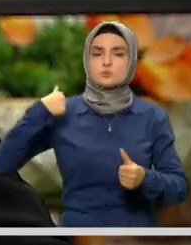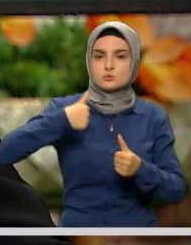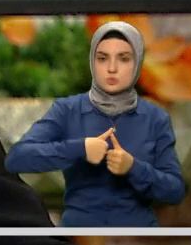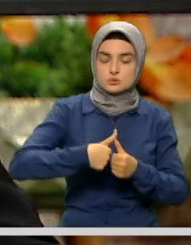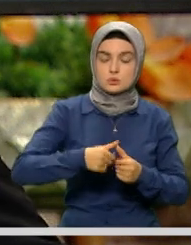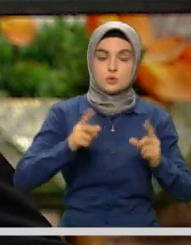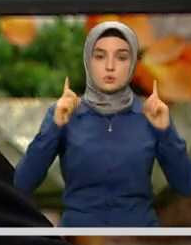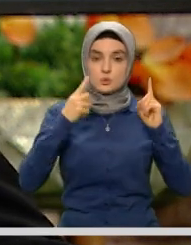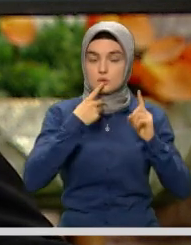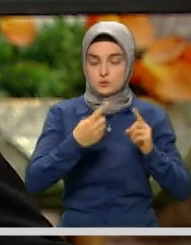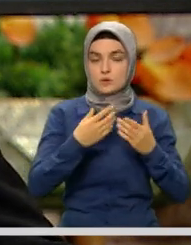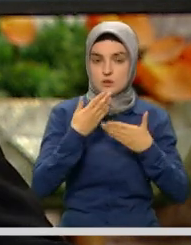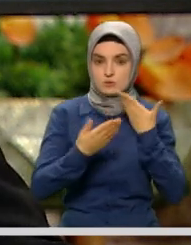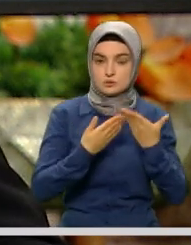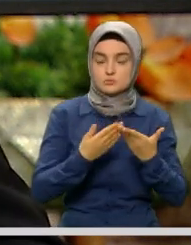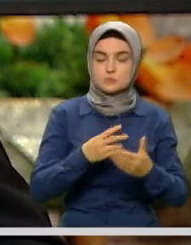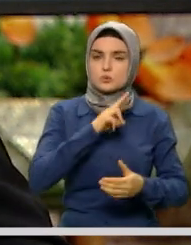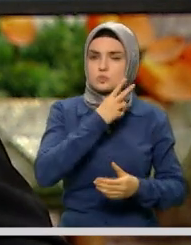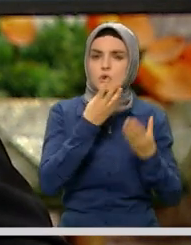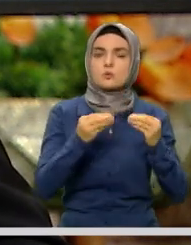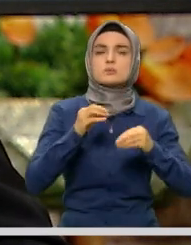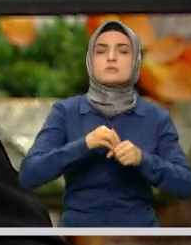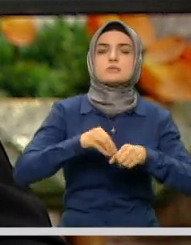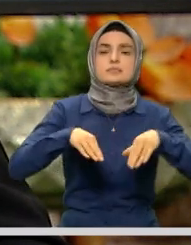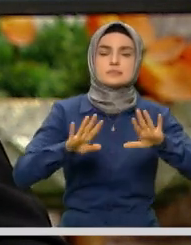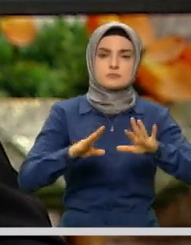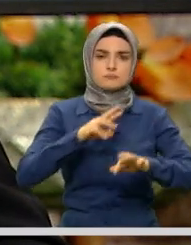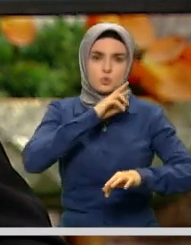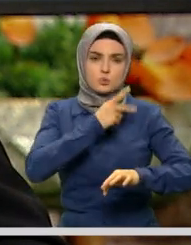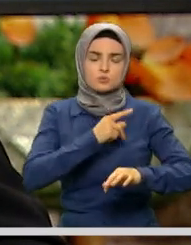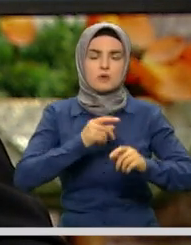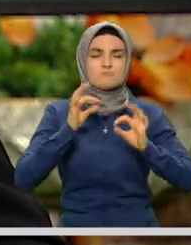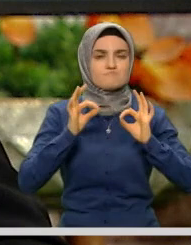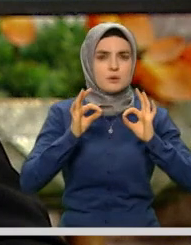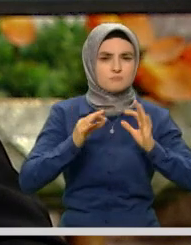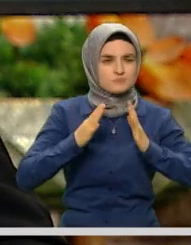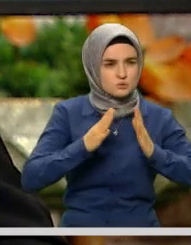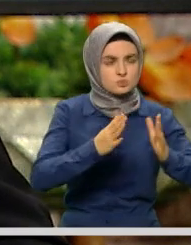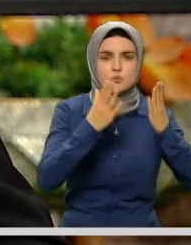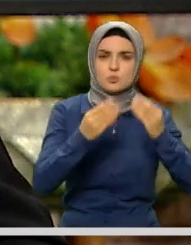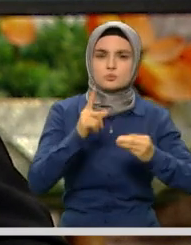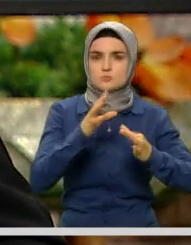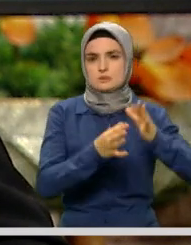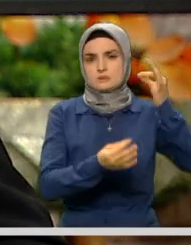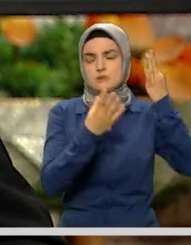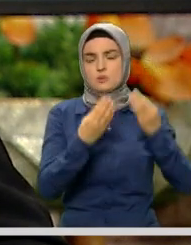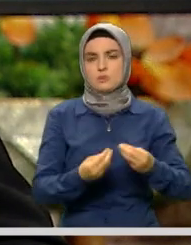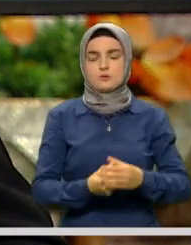ettiğinden bahsediyor. Günahı olduğu için değil, aslında günaha her an meyyal bir varlık olduğumuz için. Aynı